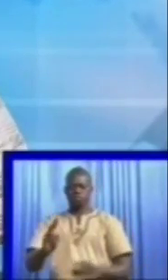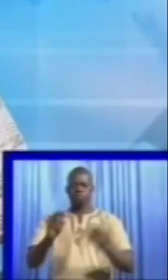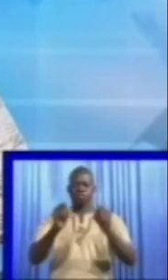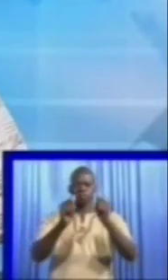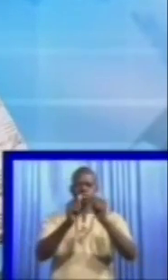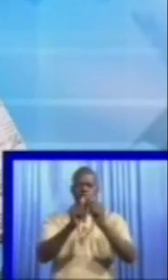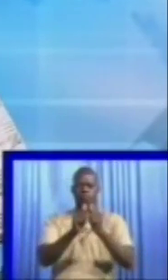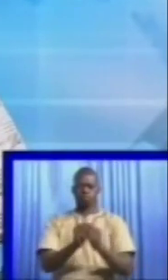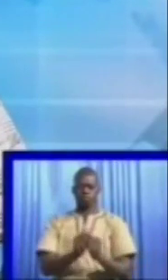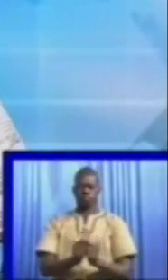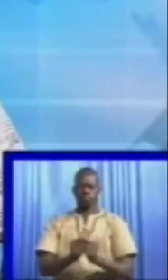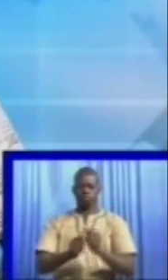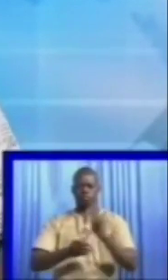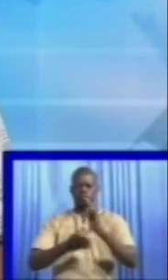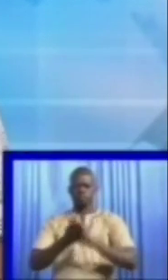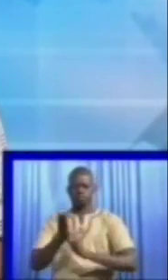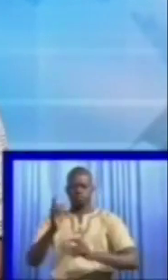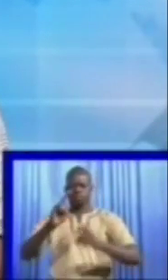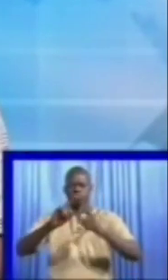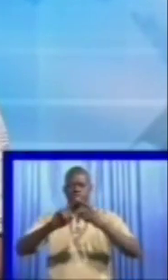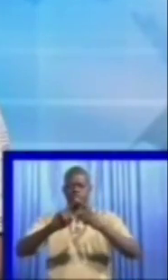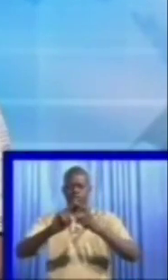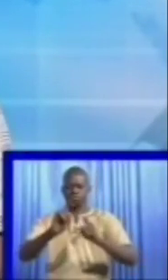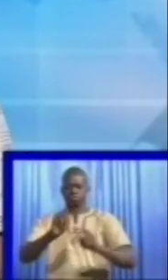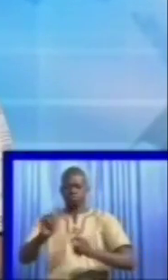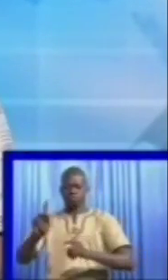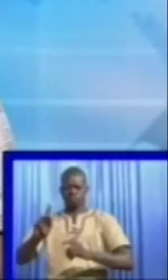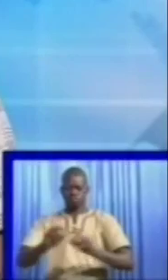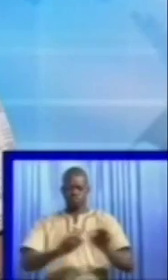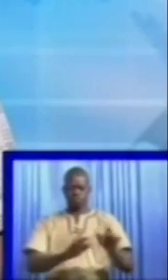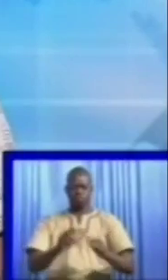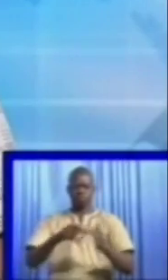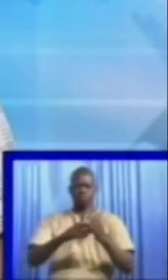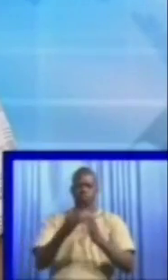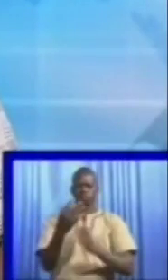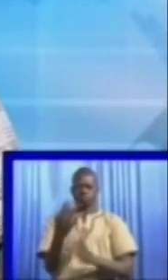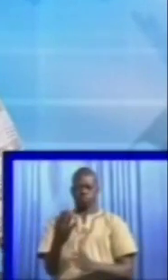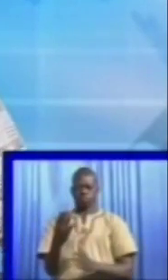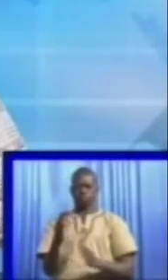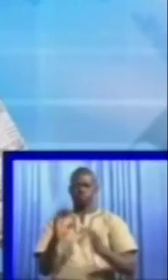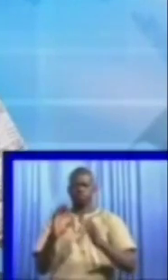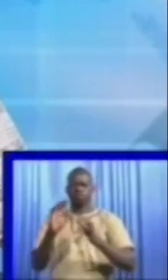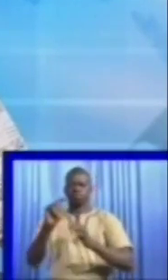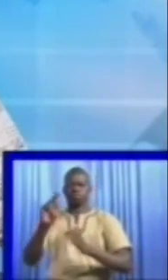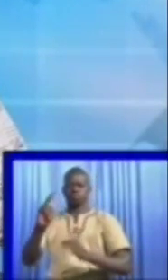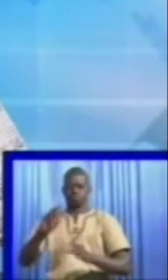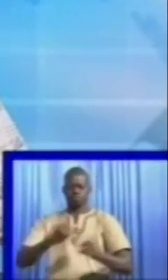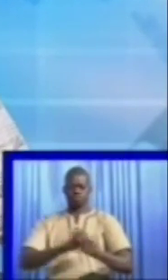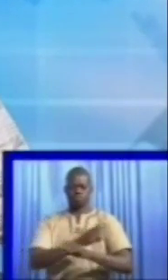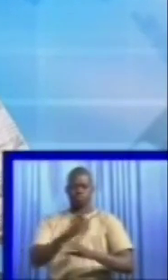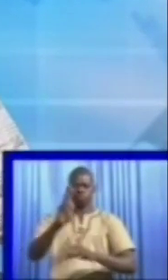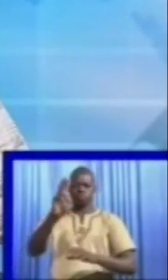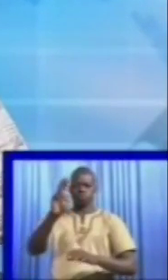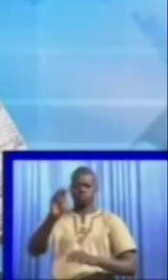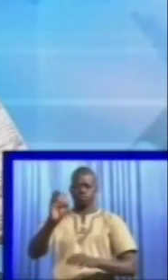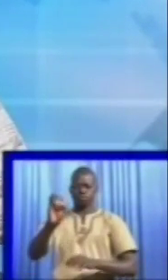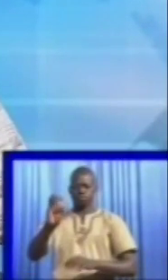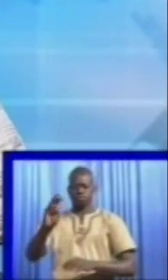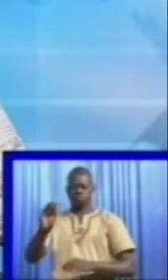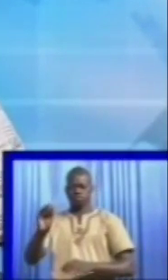ligne de mire le passage à la télévision numérique terrestre en 2015, les chaînes de télévision de l'espace UMOA